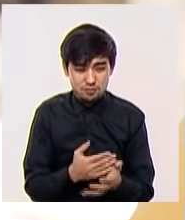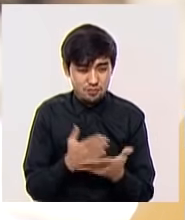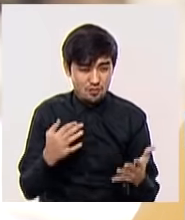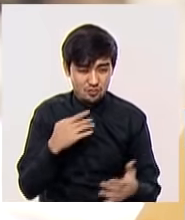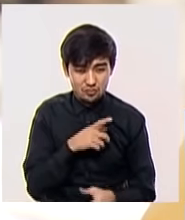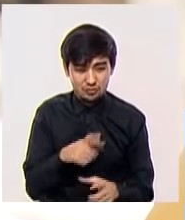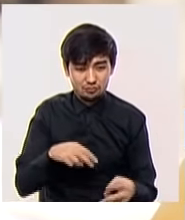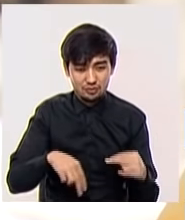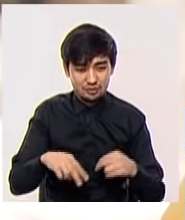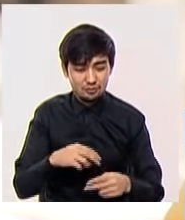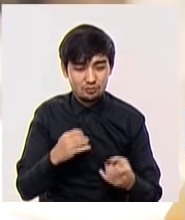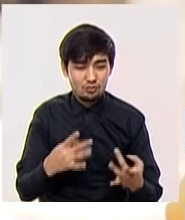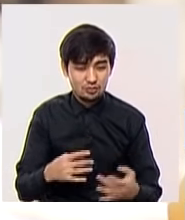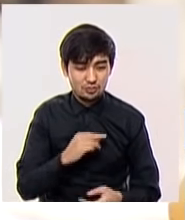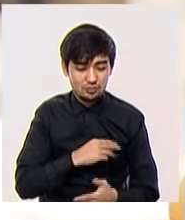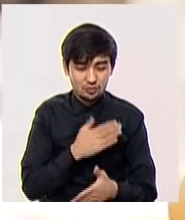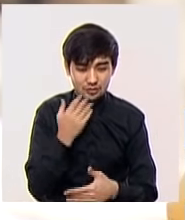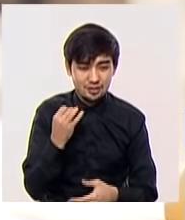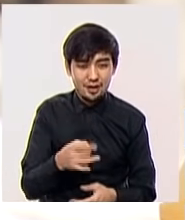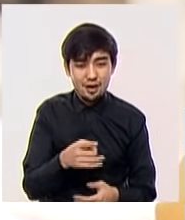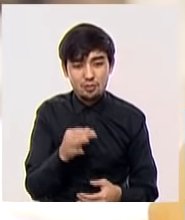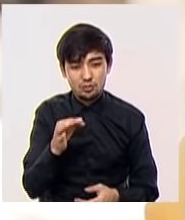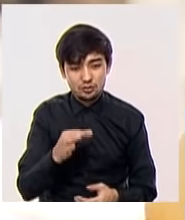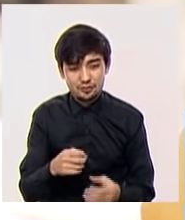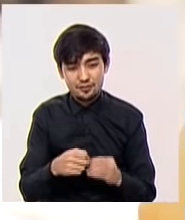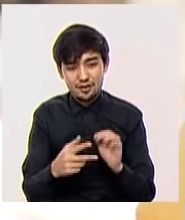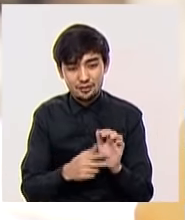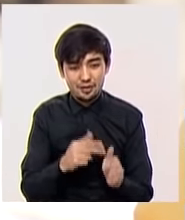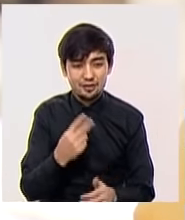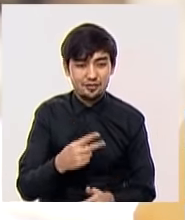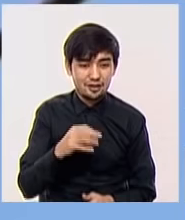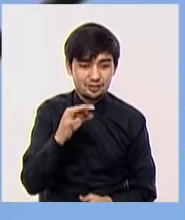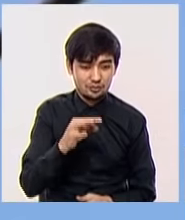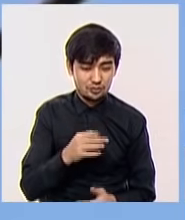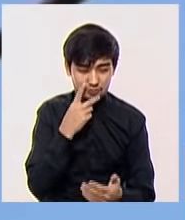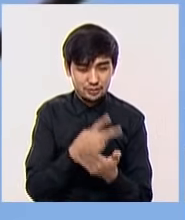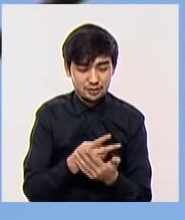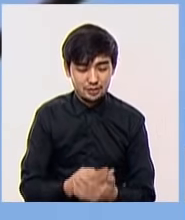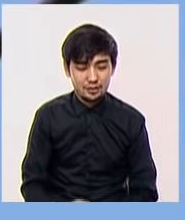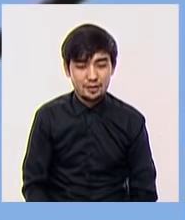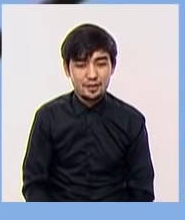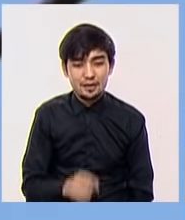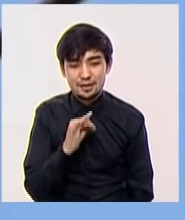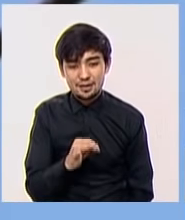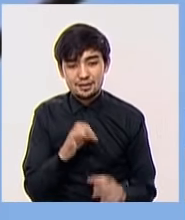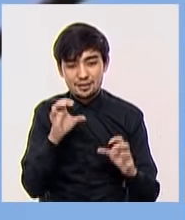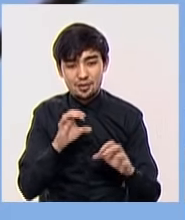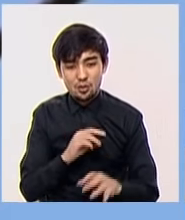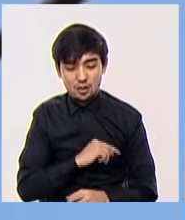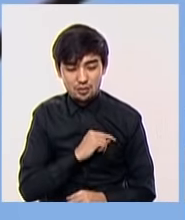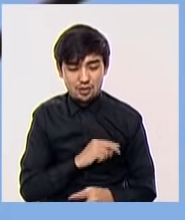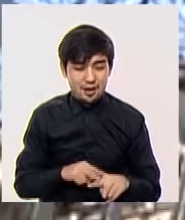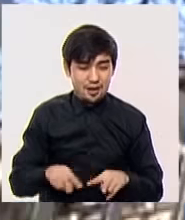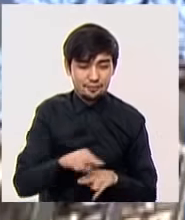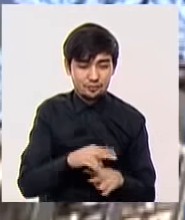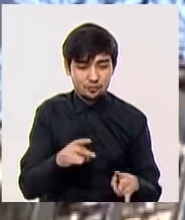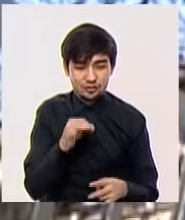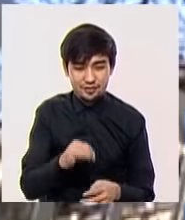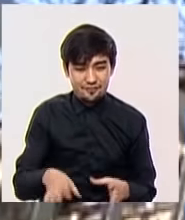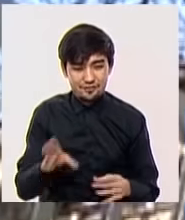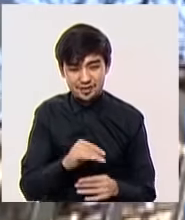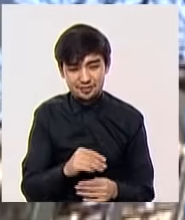исследования они как раз и показывают что этот процент где-то 18 20 процентов кроме того важно чтобы законы работали одинаково в отношении